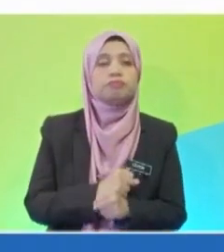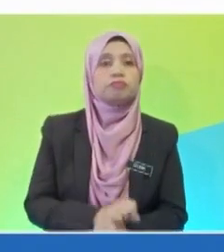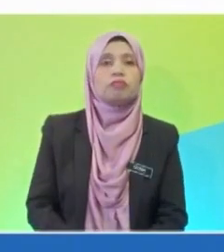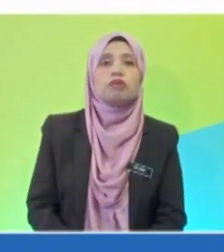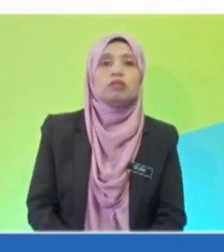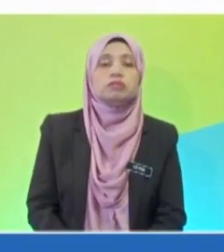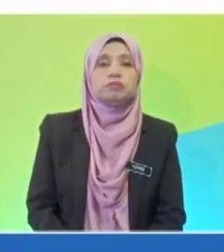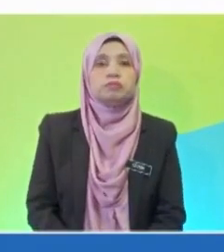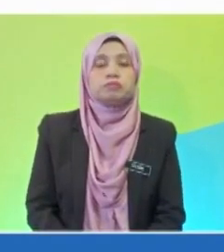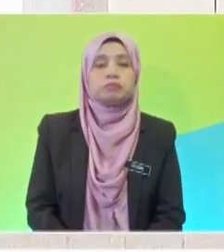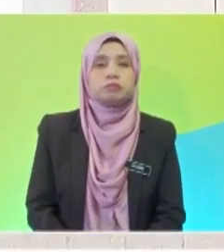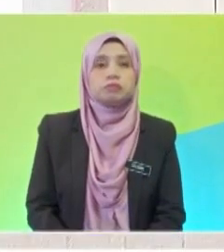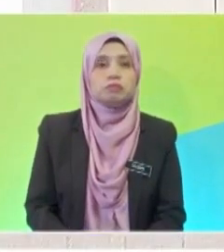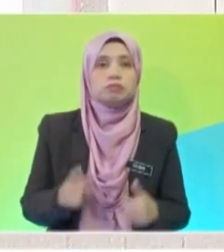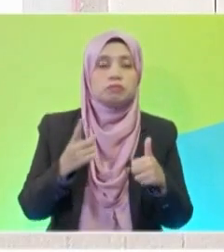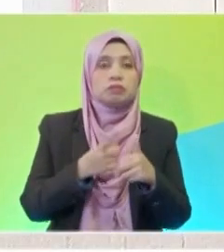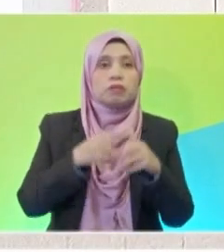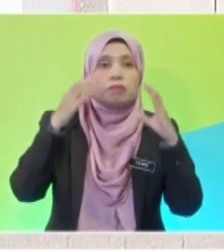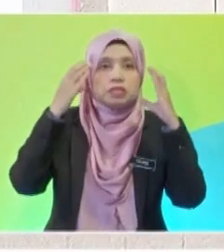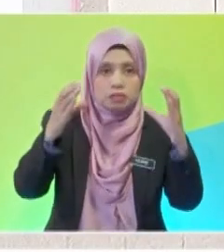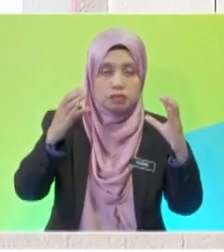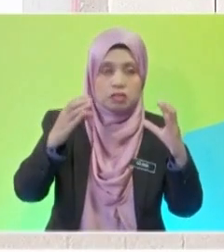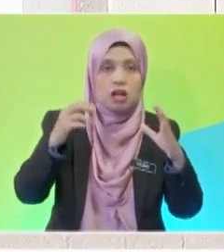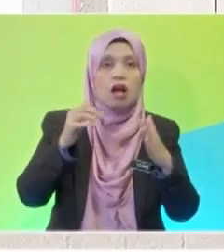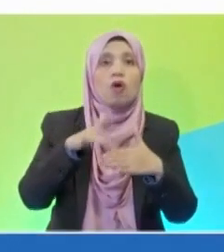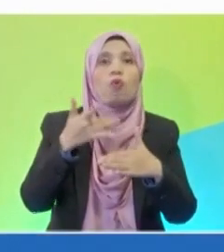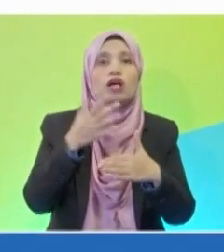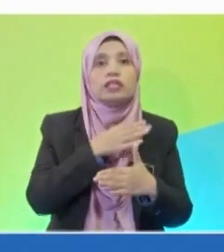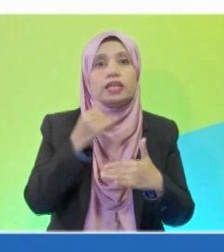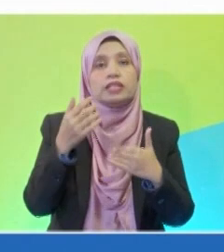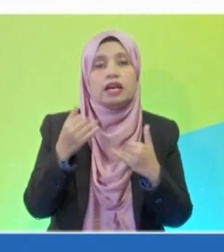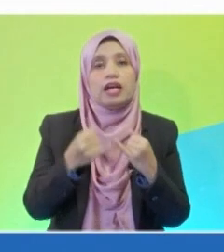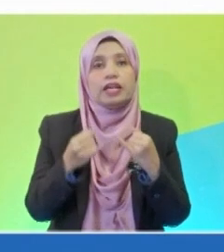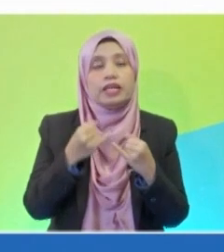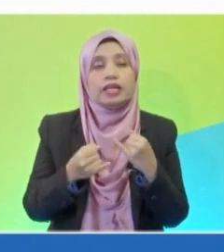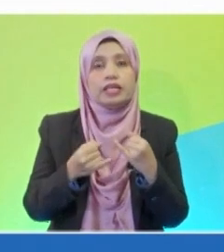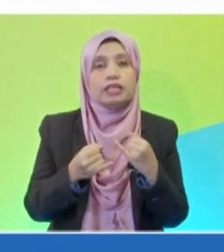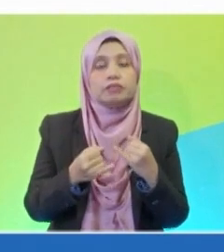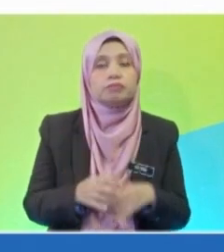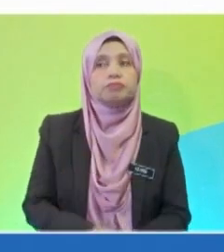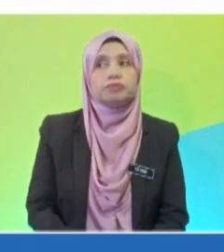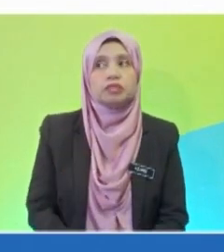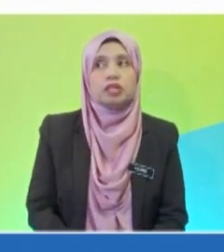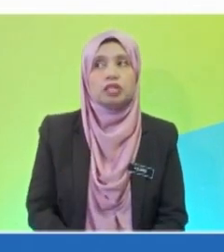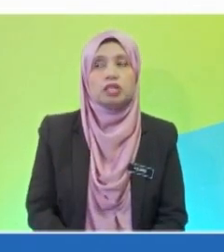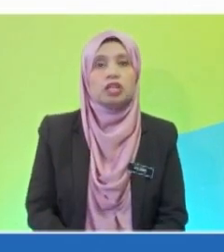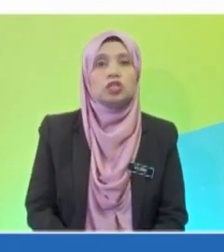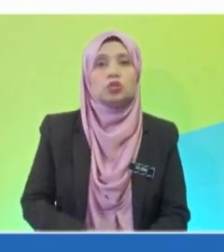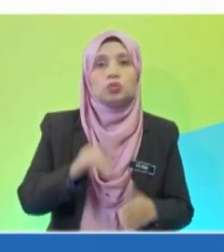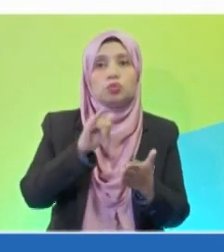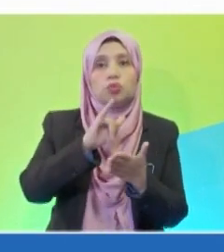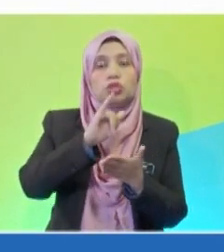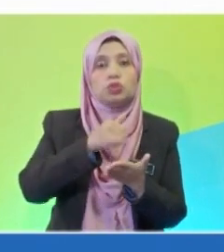lihat. Pertama, cikgu masukkan maklumat awal dan akhir ini dalam akaun yuran seperti ini. Yuran belum terima awal, aset